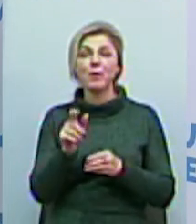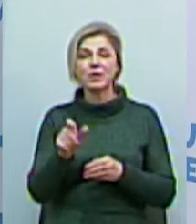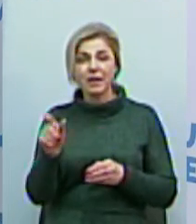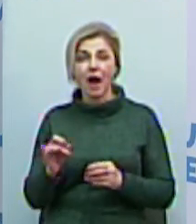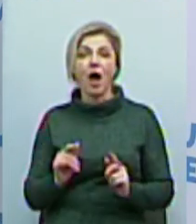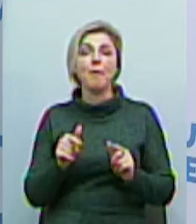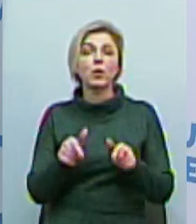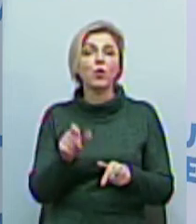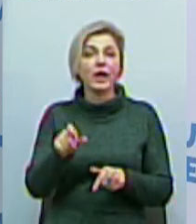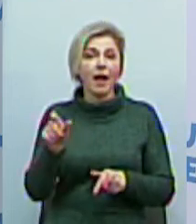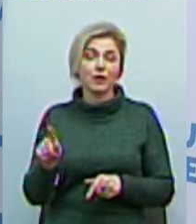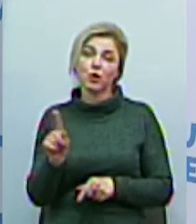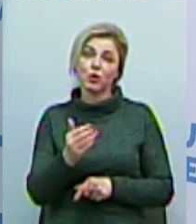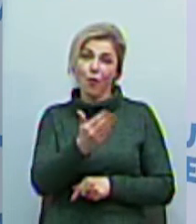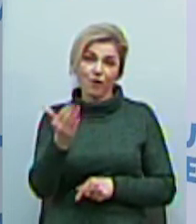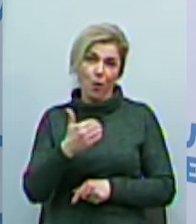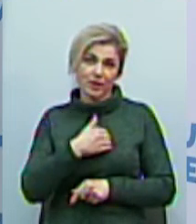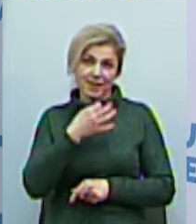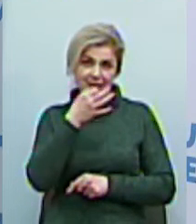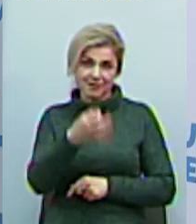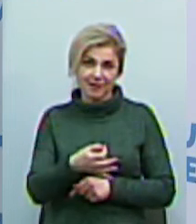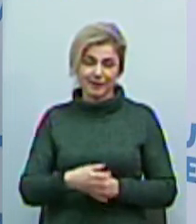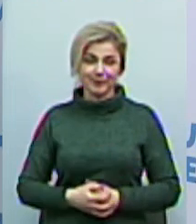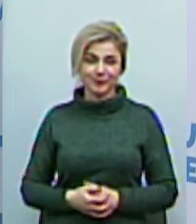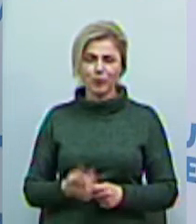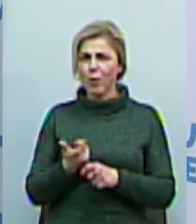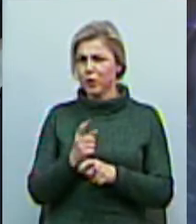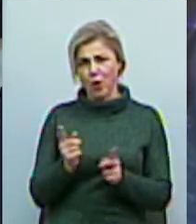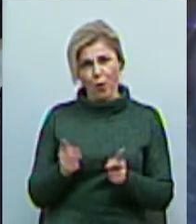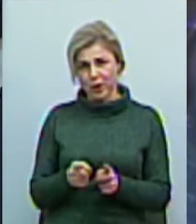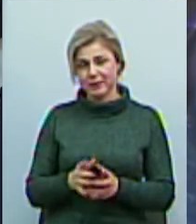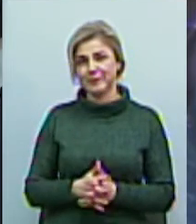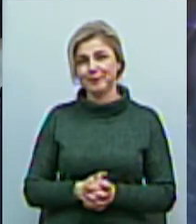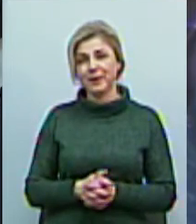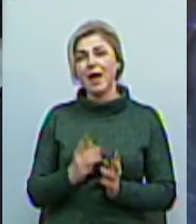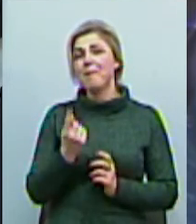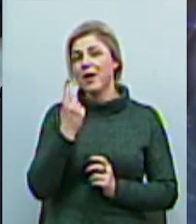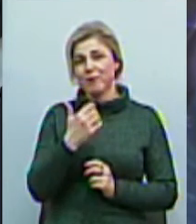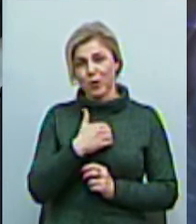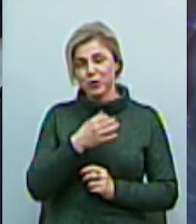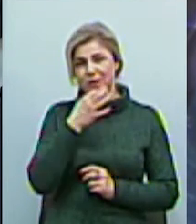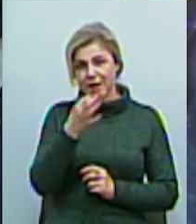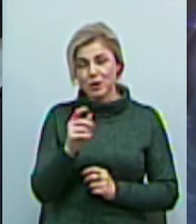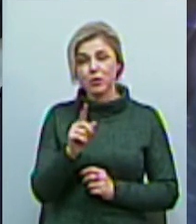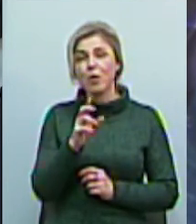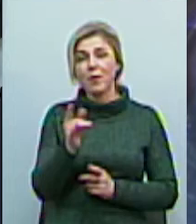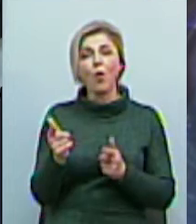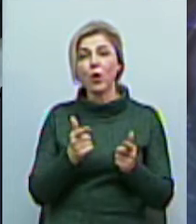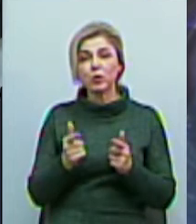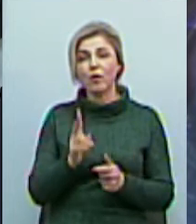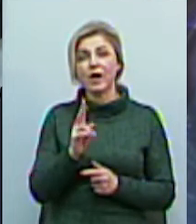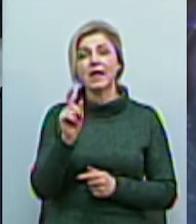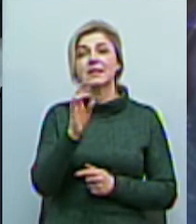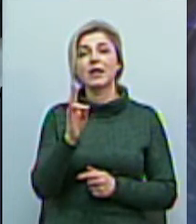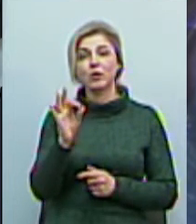ви хотіли б їм сказати? Ну, перш за дуже все, коротко. Так, добре. Перш за все, я хочу сказати, щоб готуватися до зовнішнього